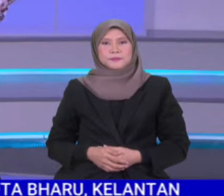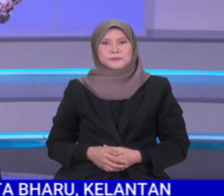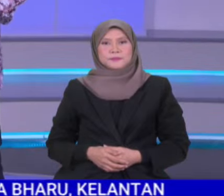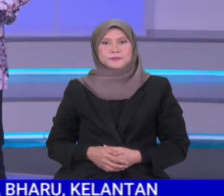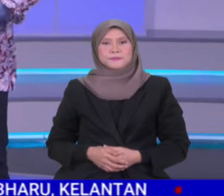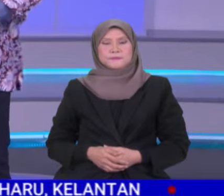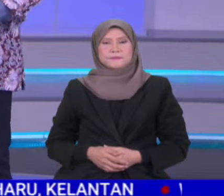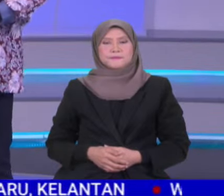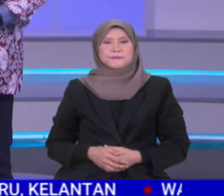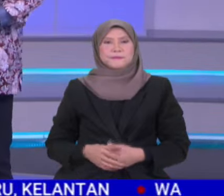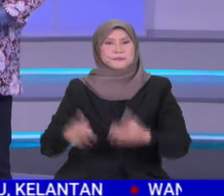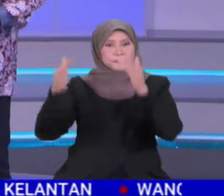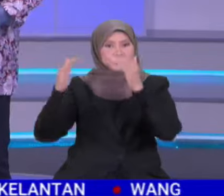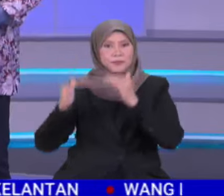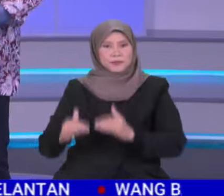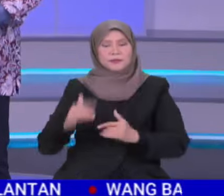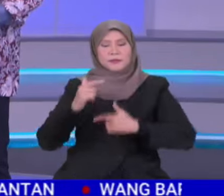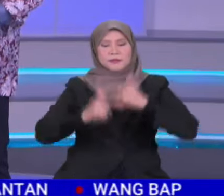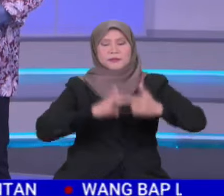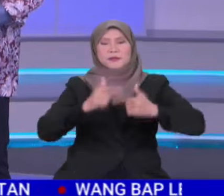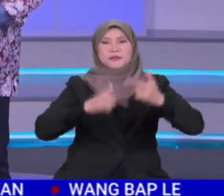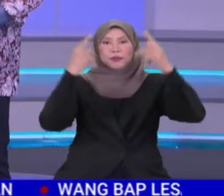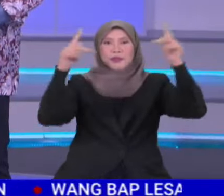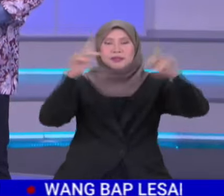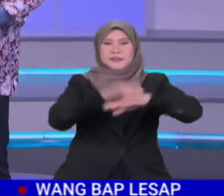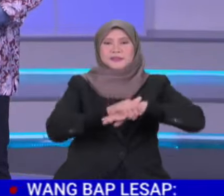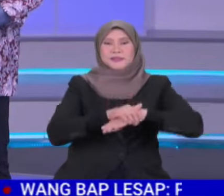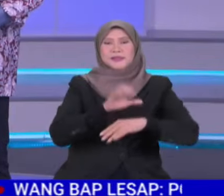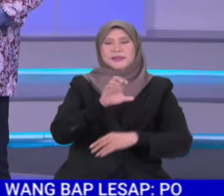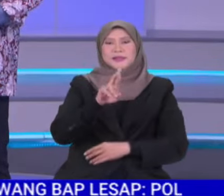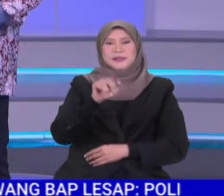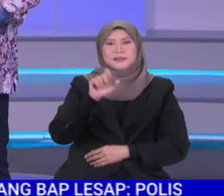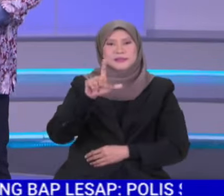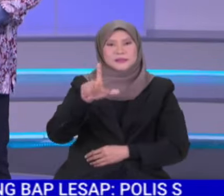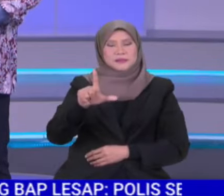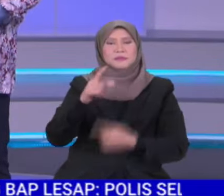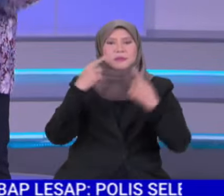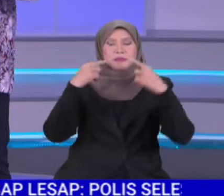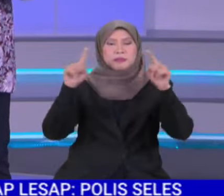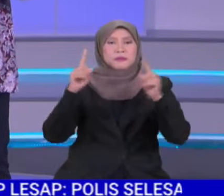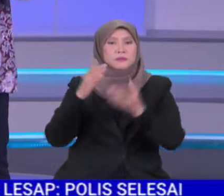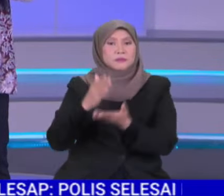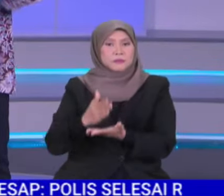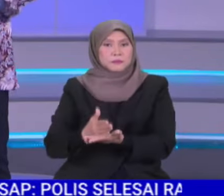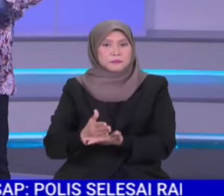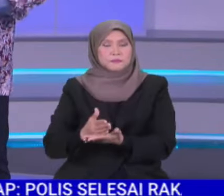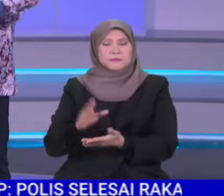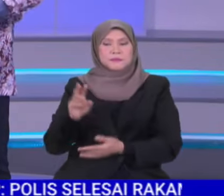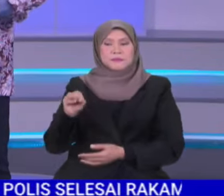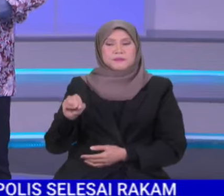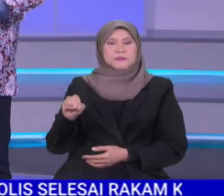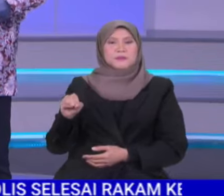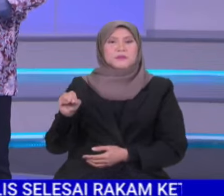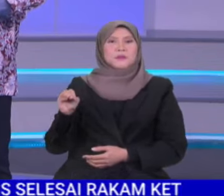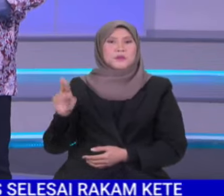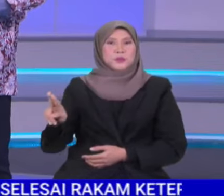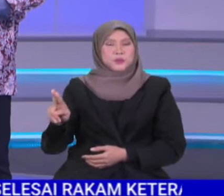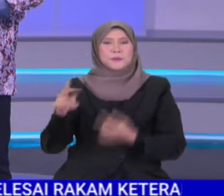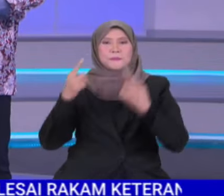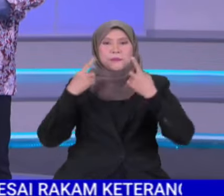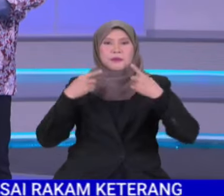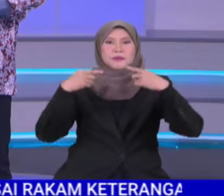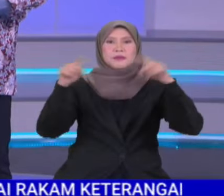Baik, kita beralih pula ke Liga Perdana Inggeris. Crystal Palace berjaya menghentikan seketika momentum Manchester United selepas